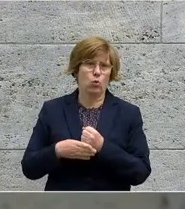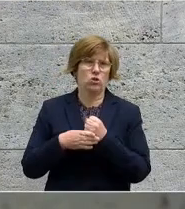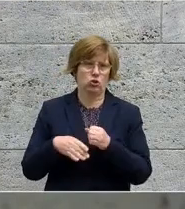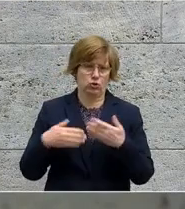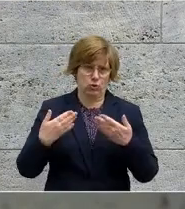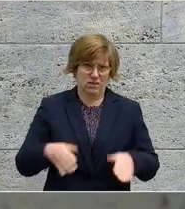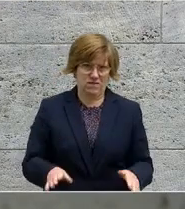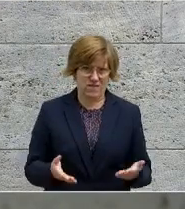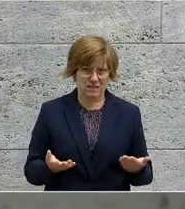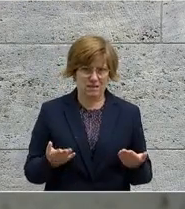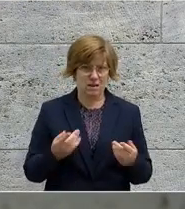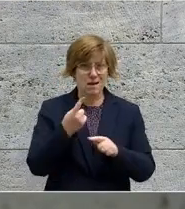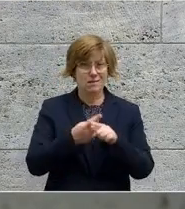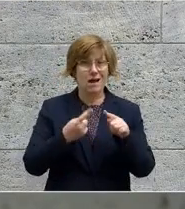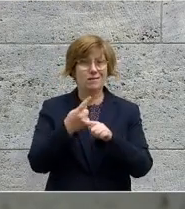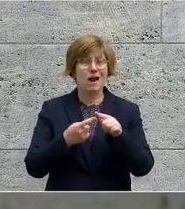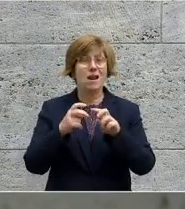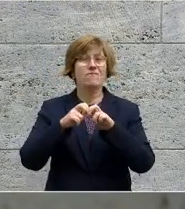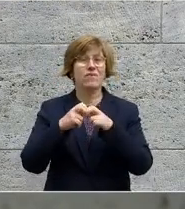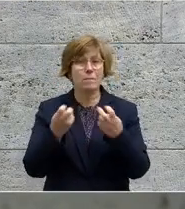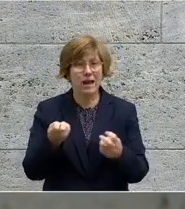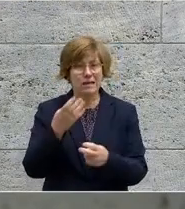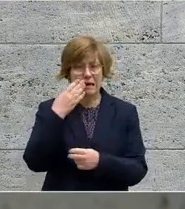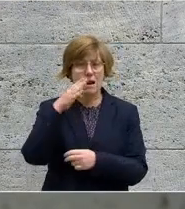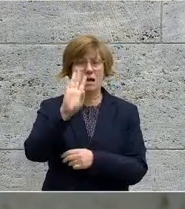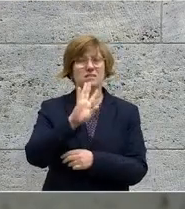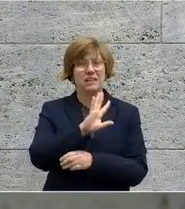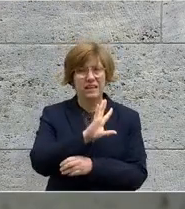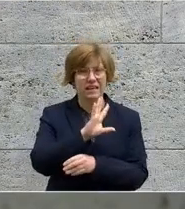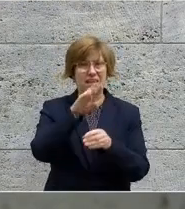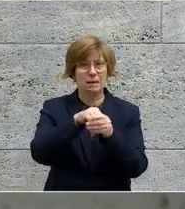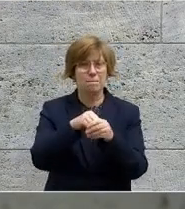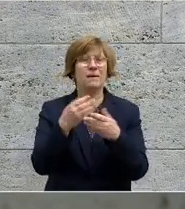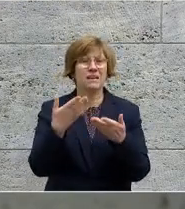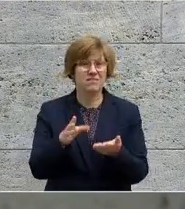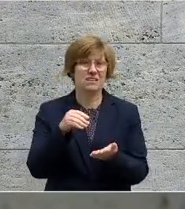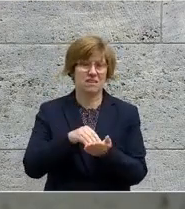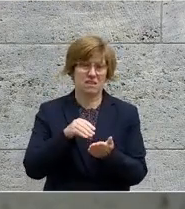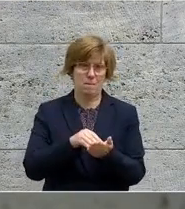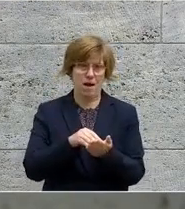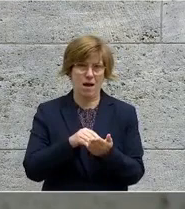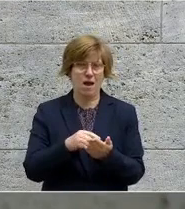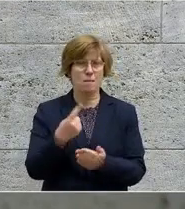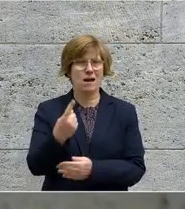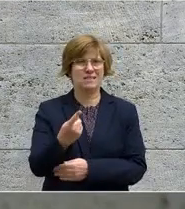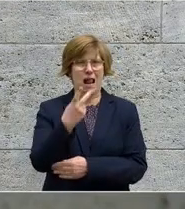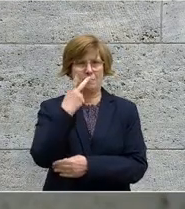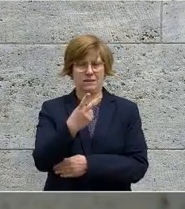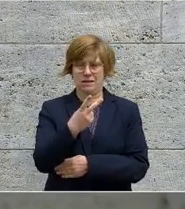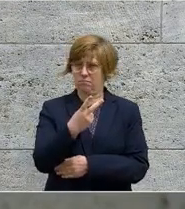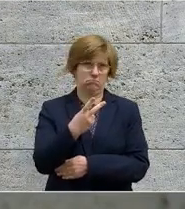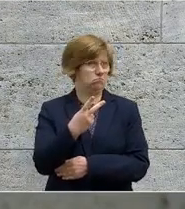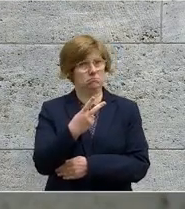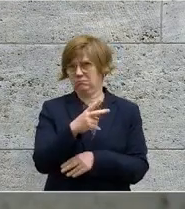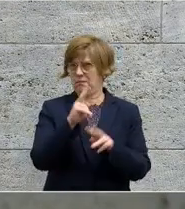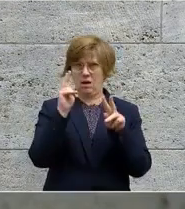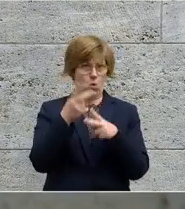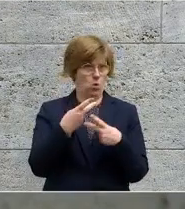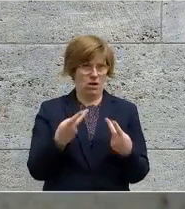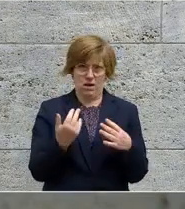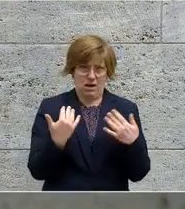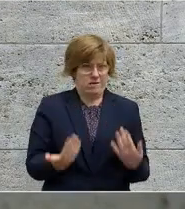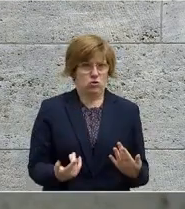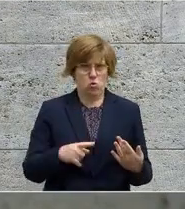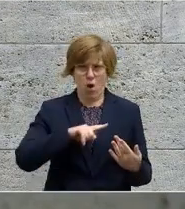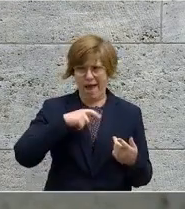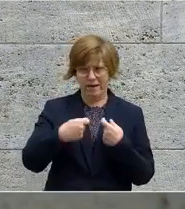und teilweise sogar an den Verbrechen der Nationalsozialisten beteiligt waren. Aber sie erkannten die Unrechtmäßigkeit